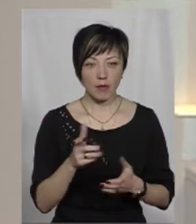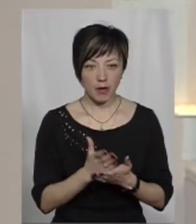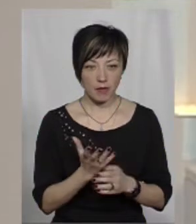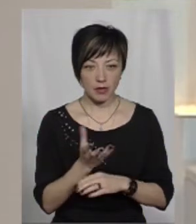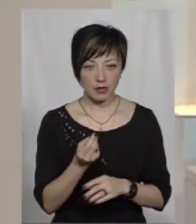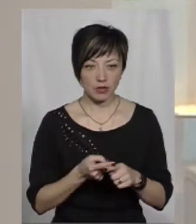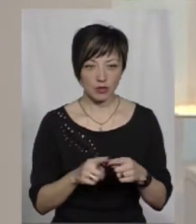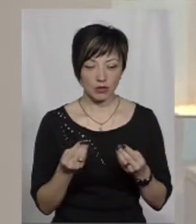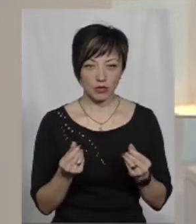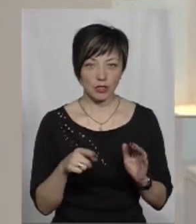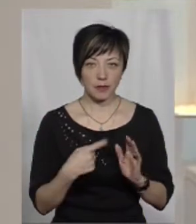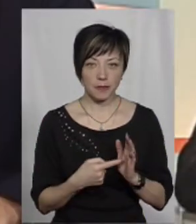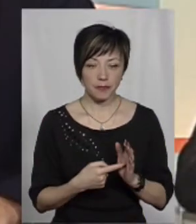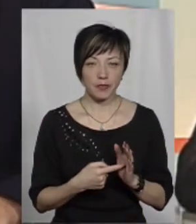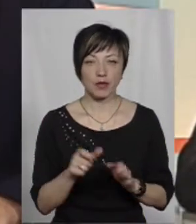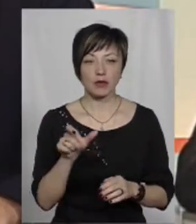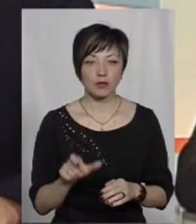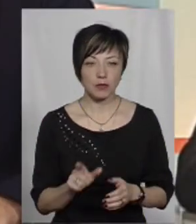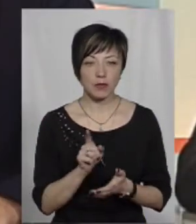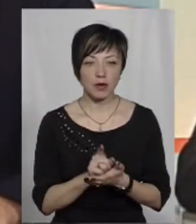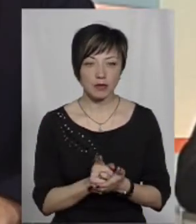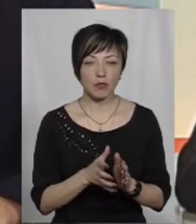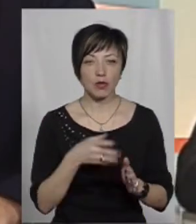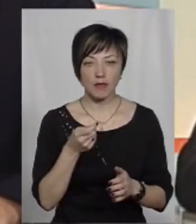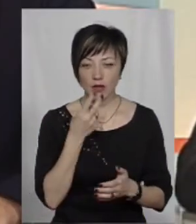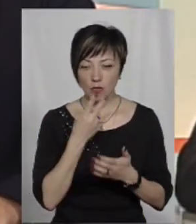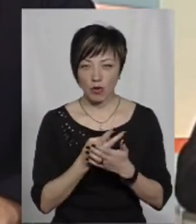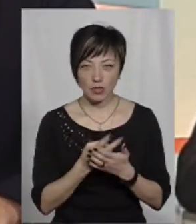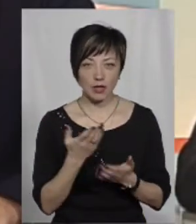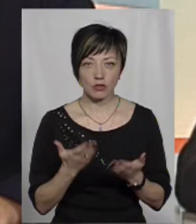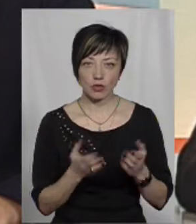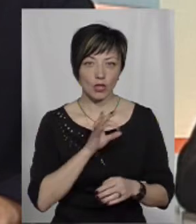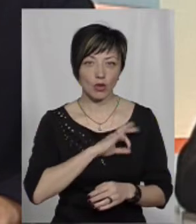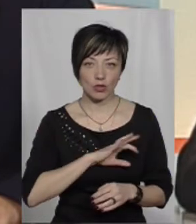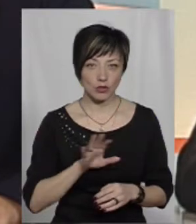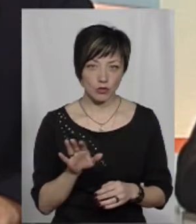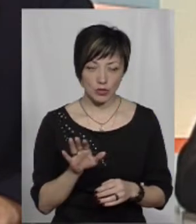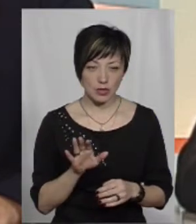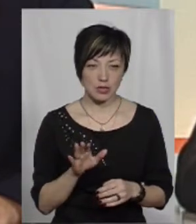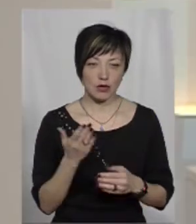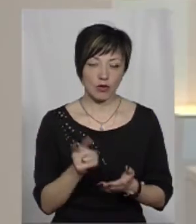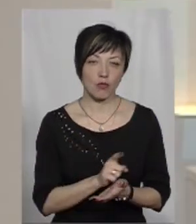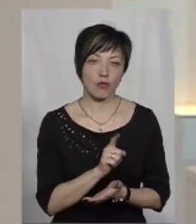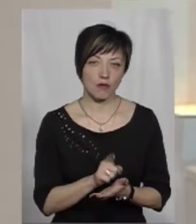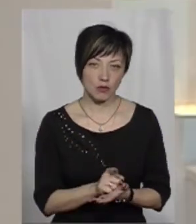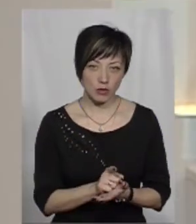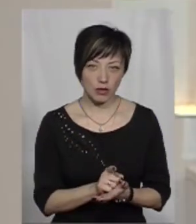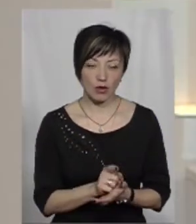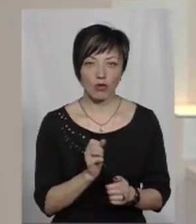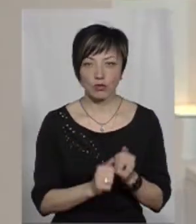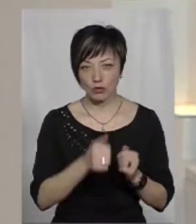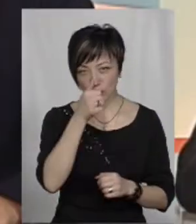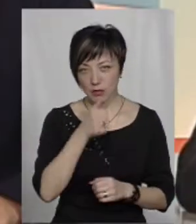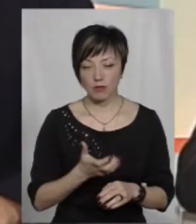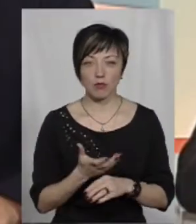має платити ці гроші? Ну, споживач, по-перше, має подавати покази, навіть якщо не користується. Так, це його обов'язок. Це його обов'язок